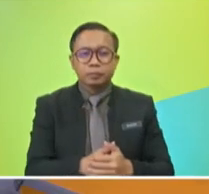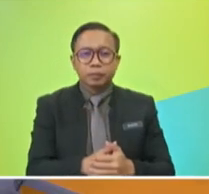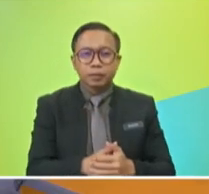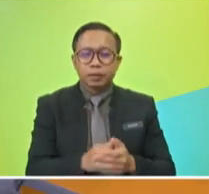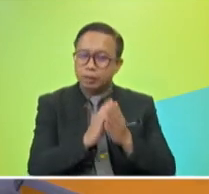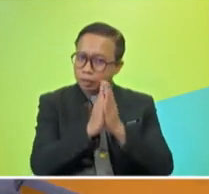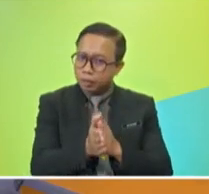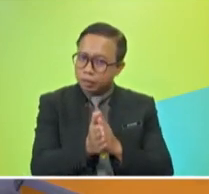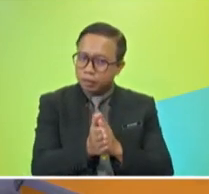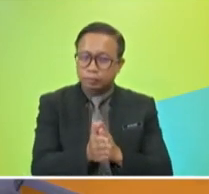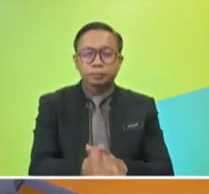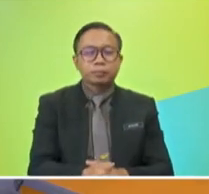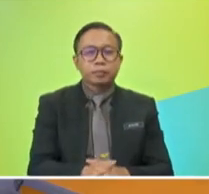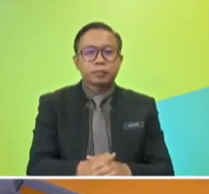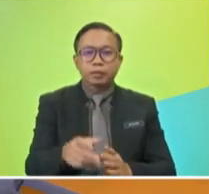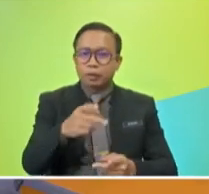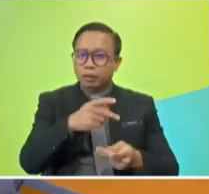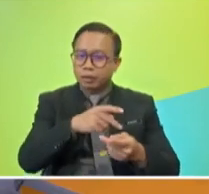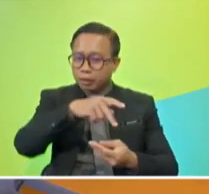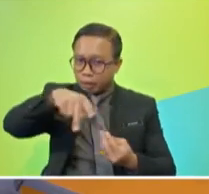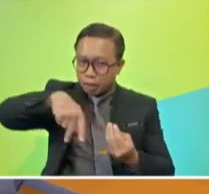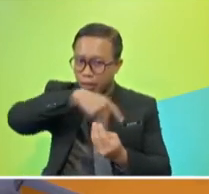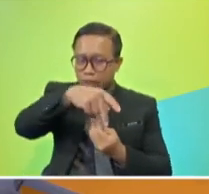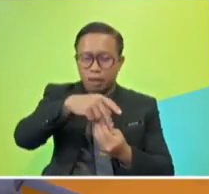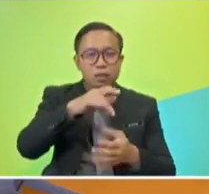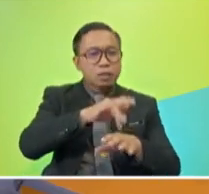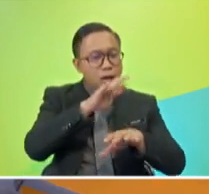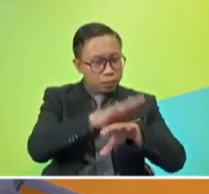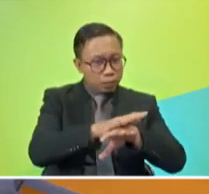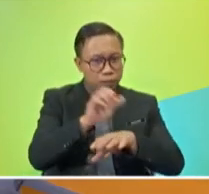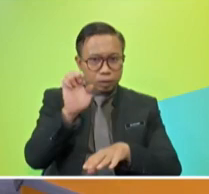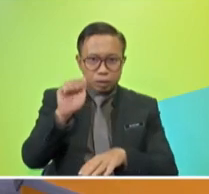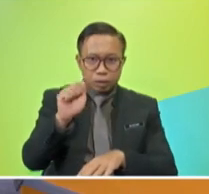terjadinya getaran nyamuk Edison